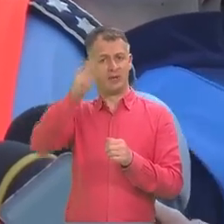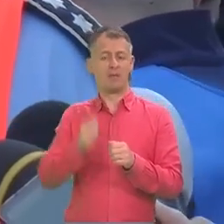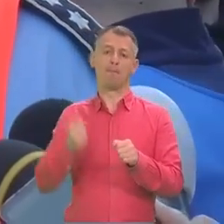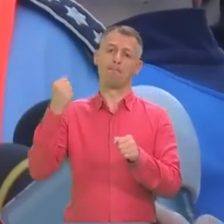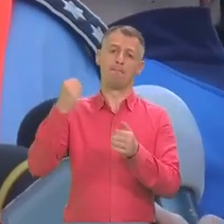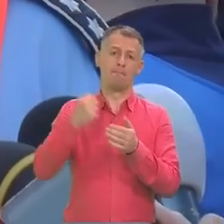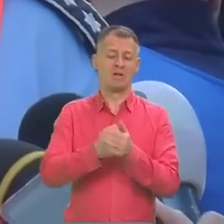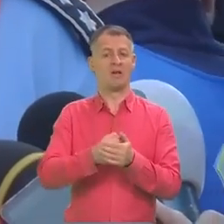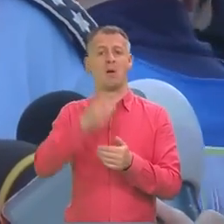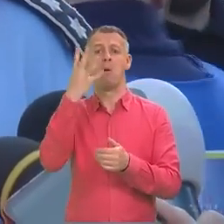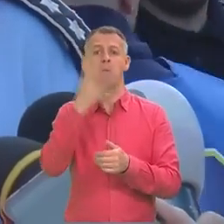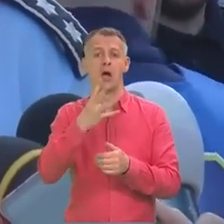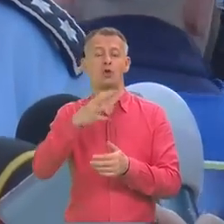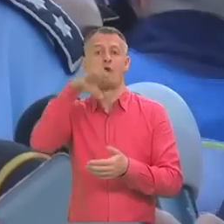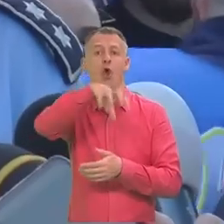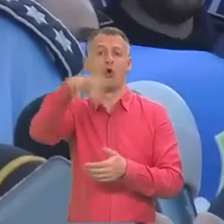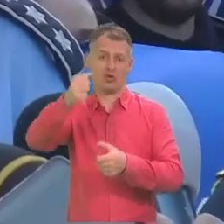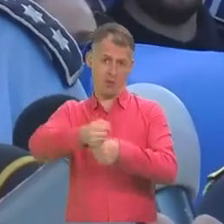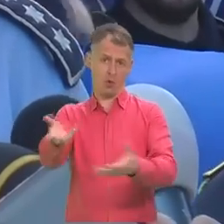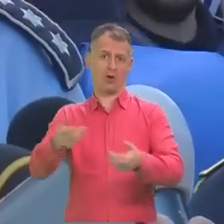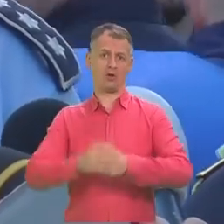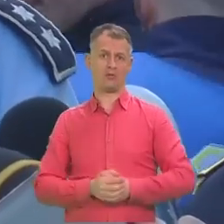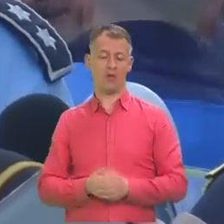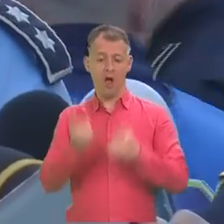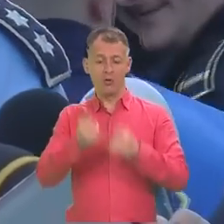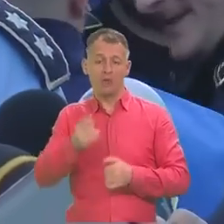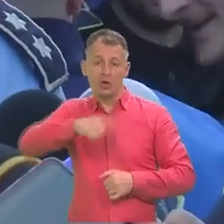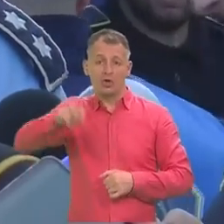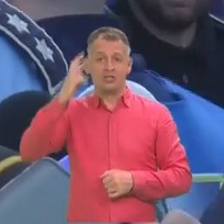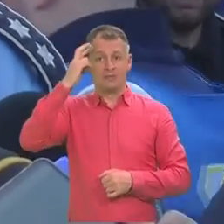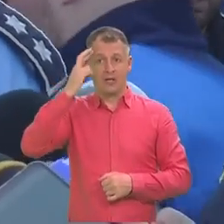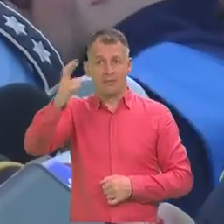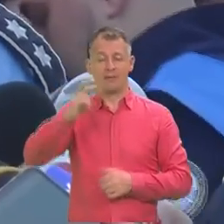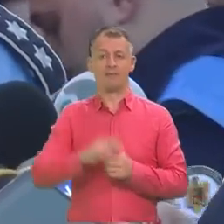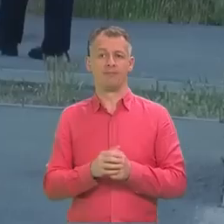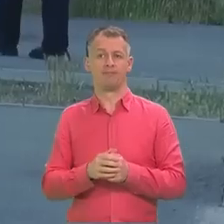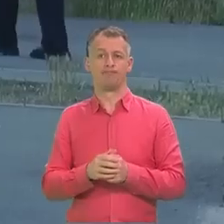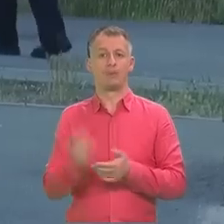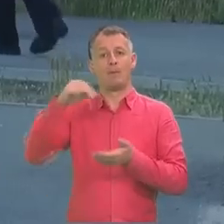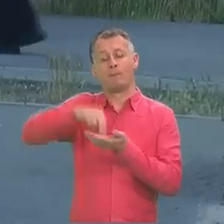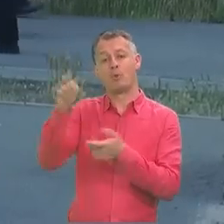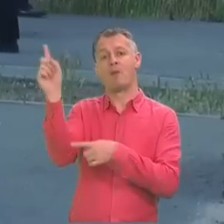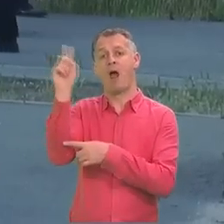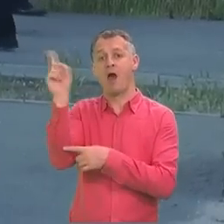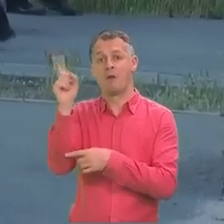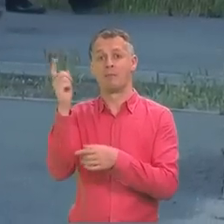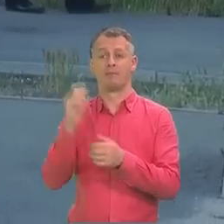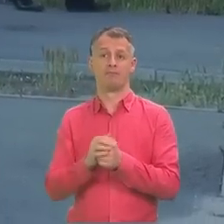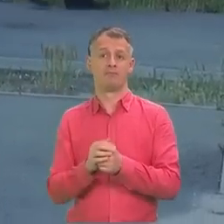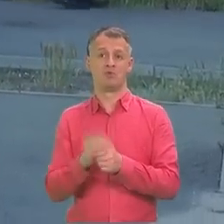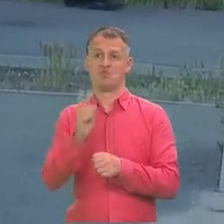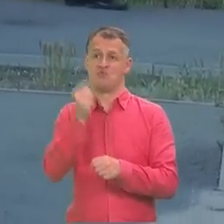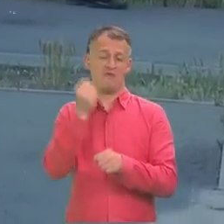funcții. Iar acum sperăm să tragem un semnal de alarmă, efectuarea apelului nu se va